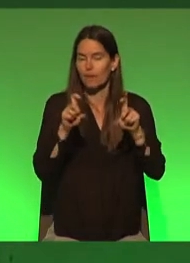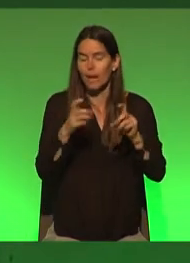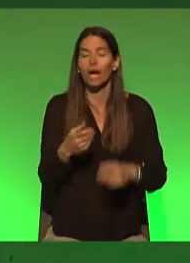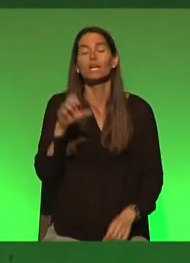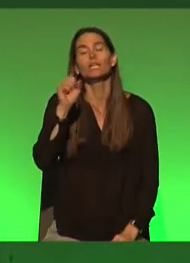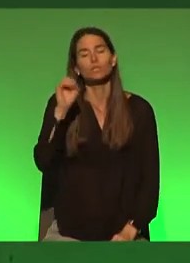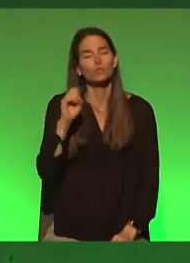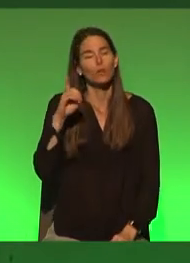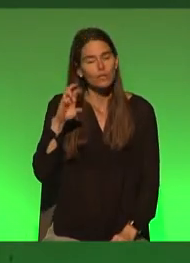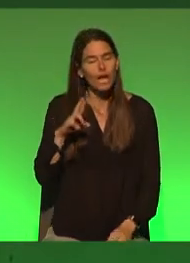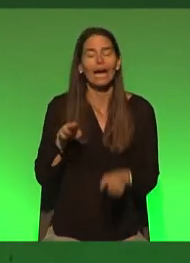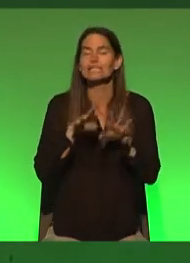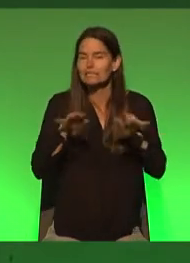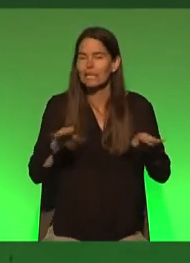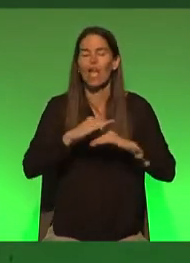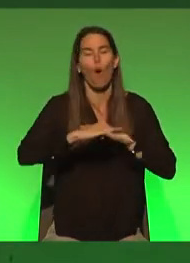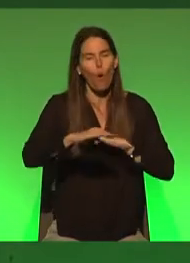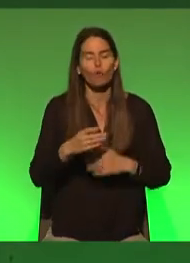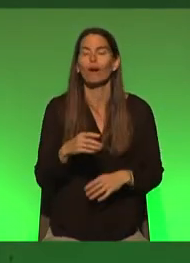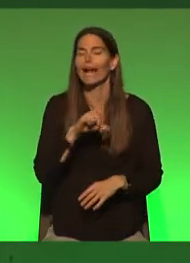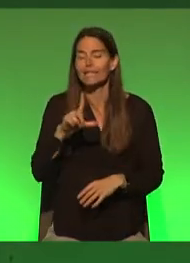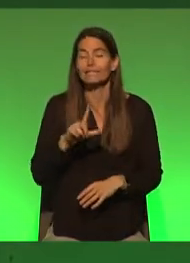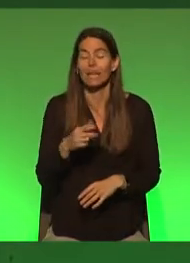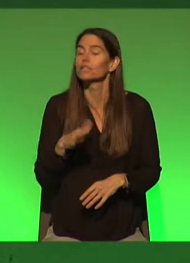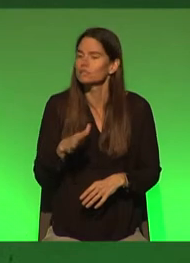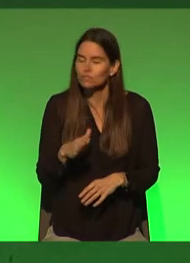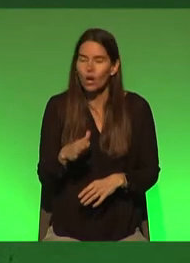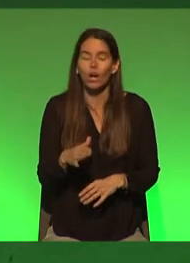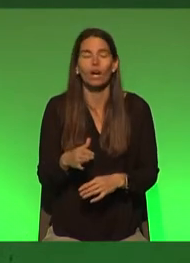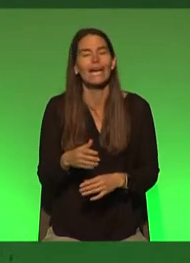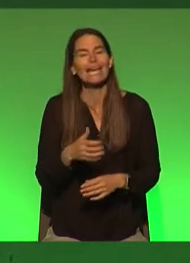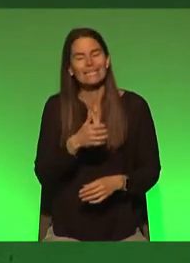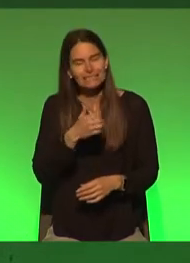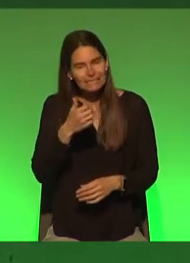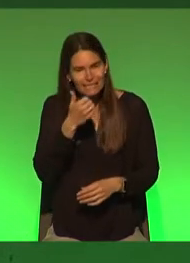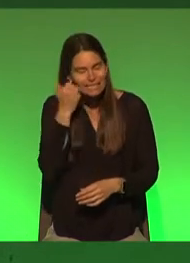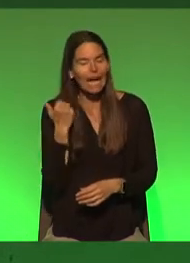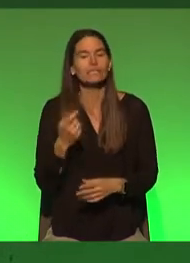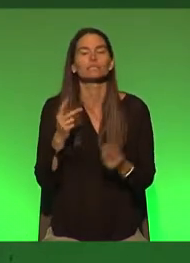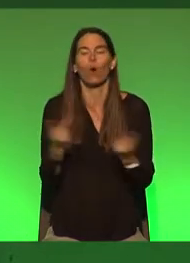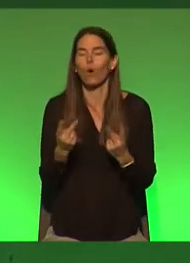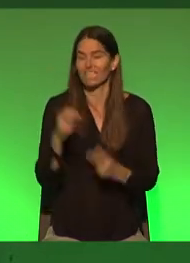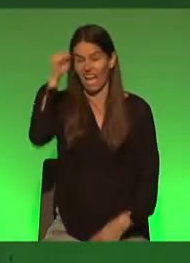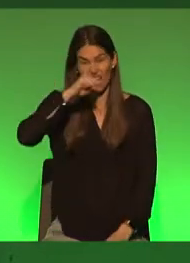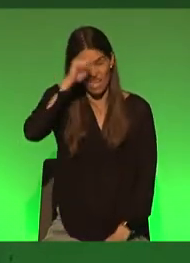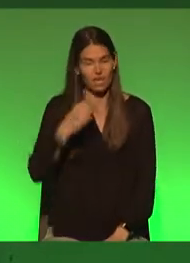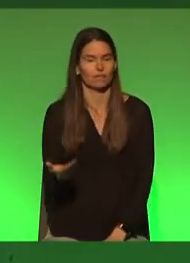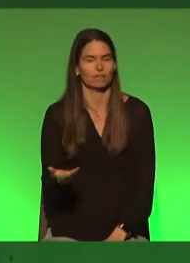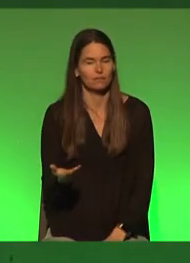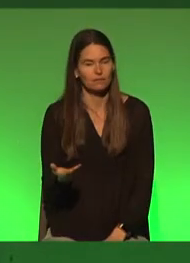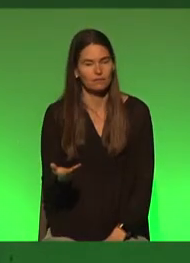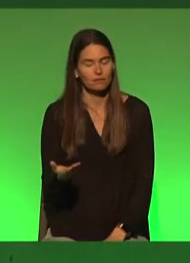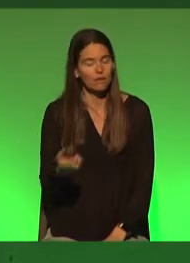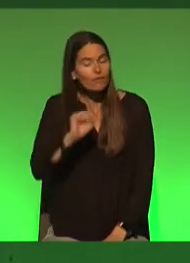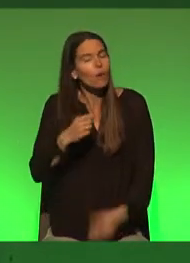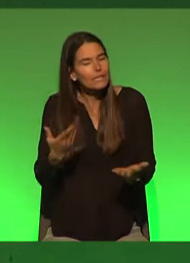Söder, Seehofer, Lindner, noch dreist oder schon irre? Das ist doch die Frage, die wir uns mal stellen müssen. Warum reden wir denn darüber